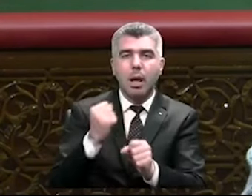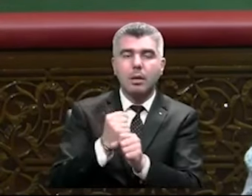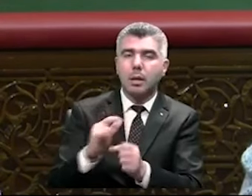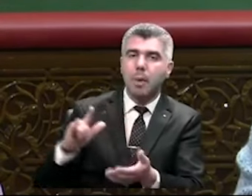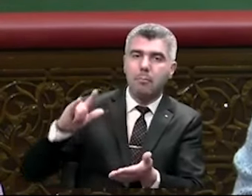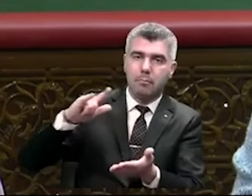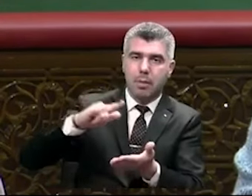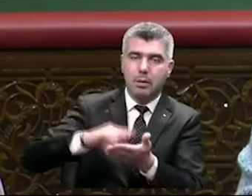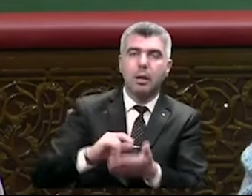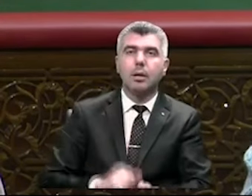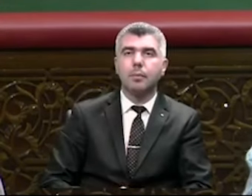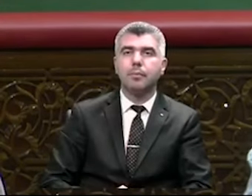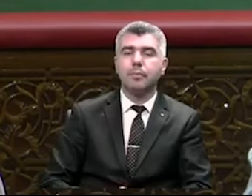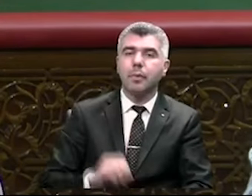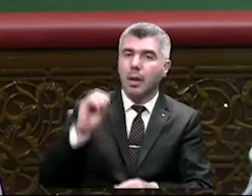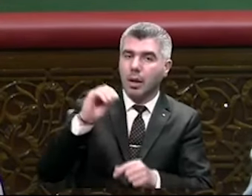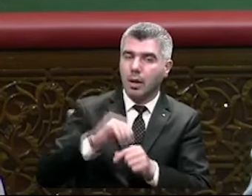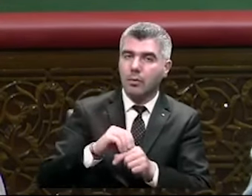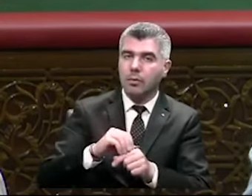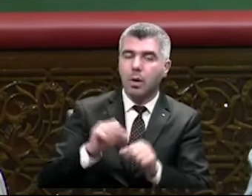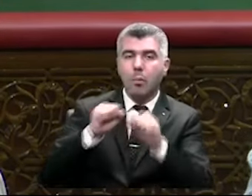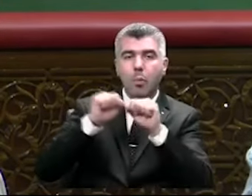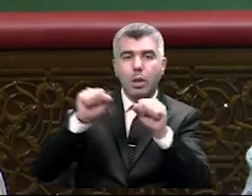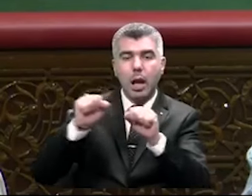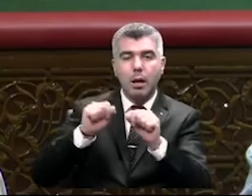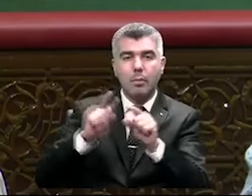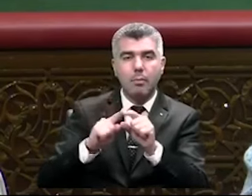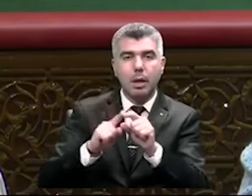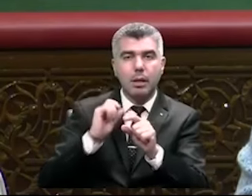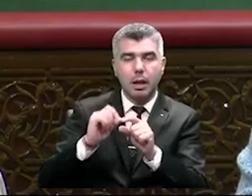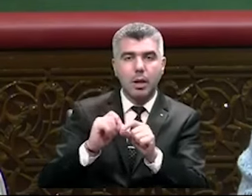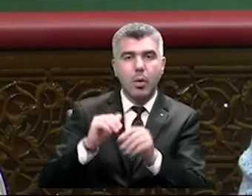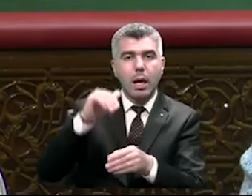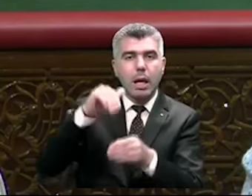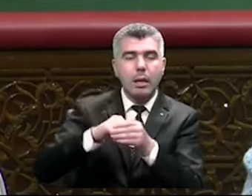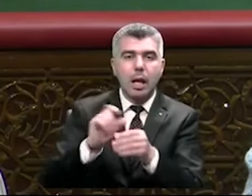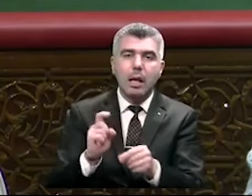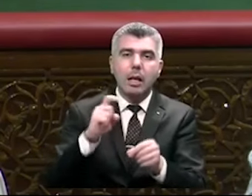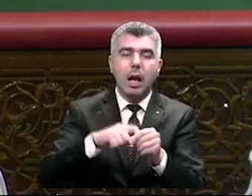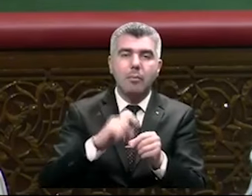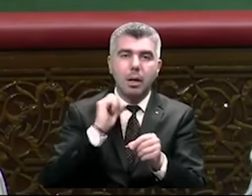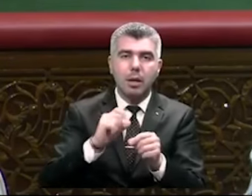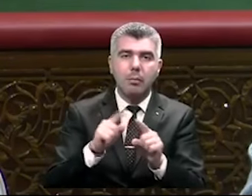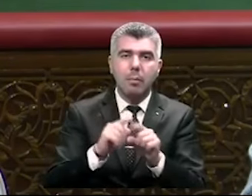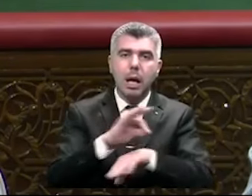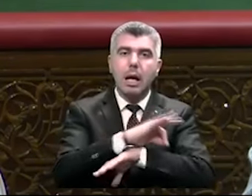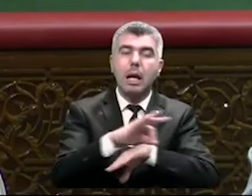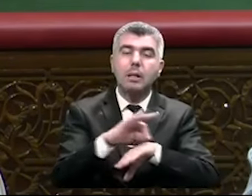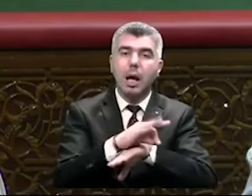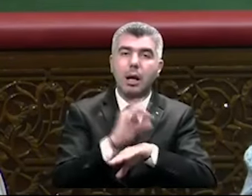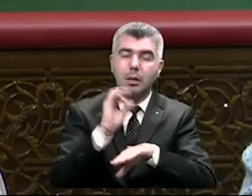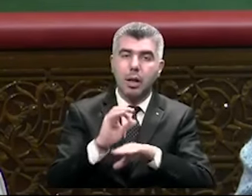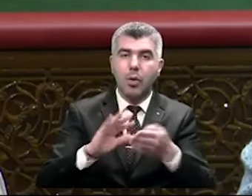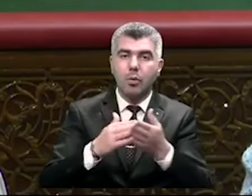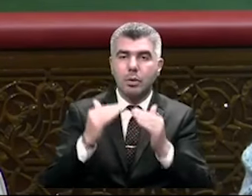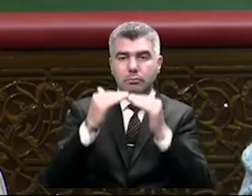وهي مناسبه نجدد من خلالها احتجاجات الاتحاد المغربي للشغل على تعنت وتجبر الاداره العامه لشركه لرام في ارساء